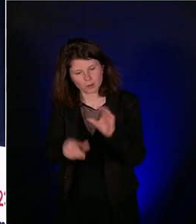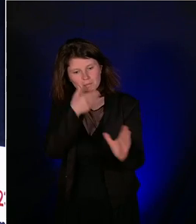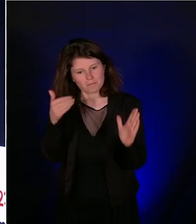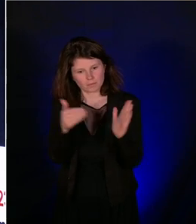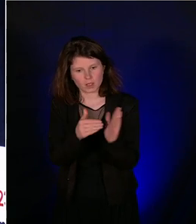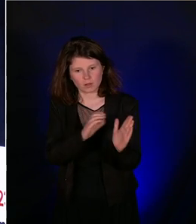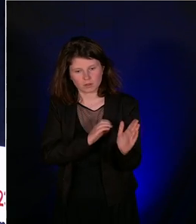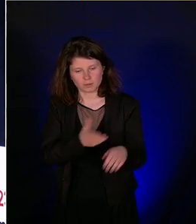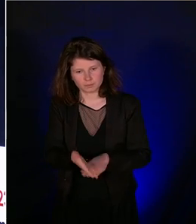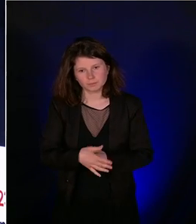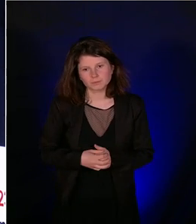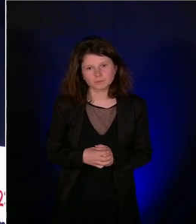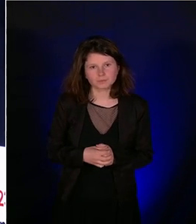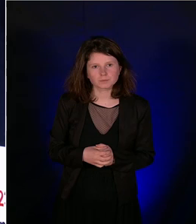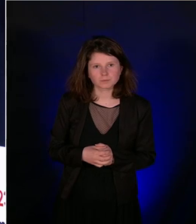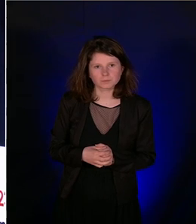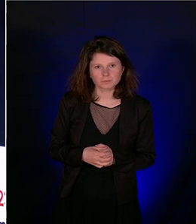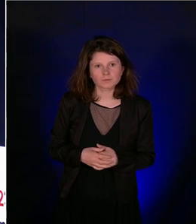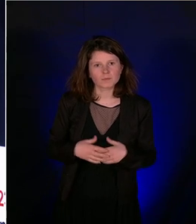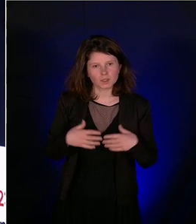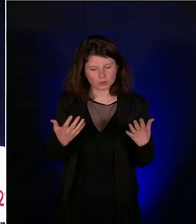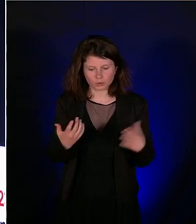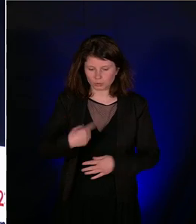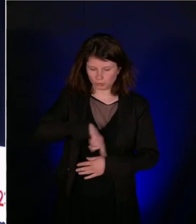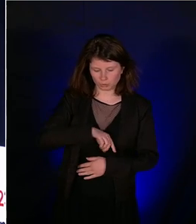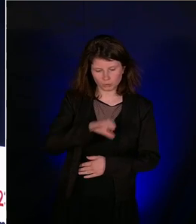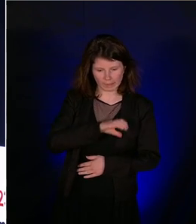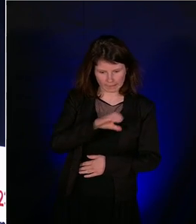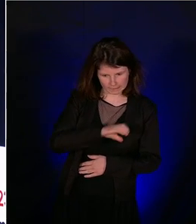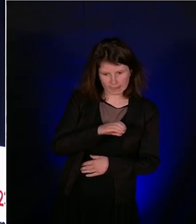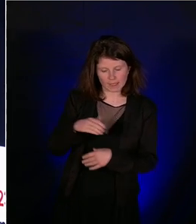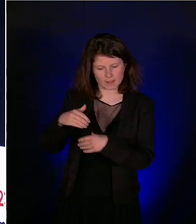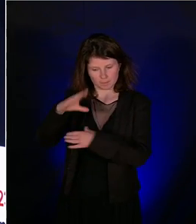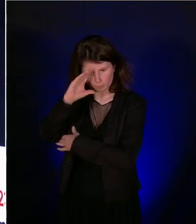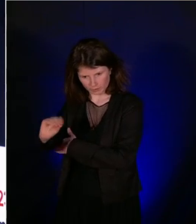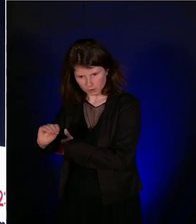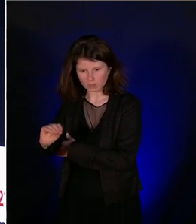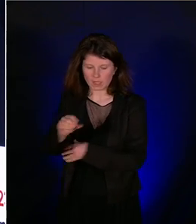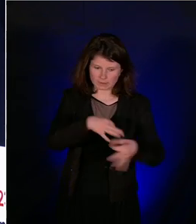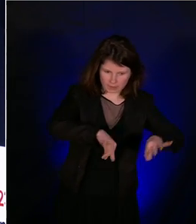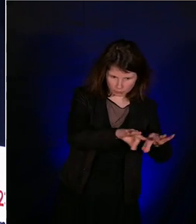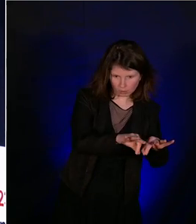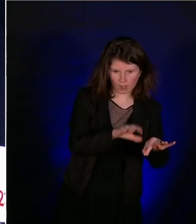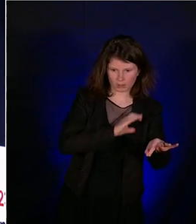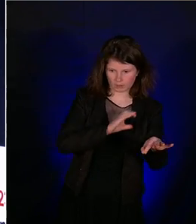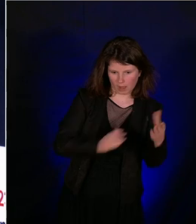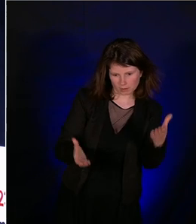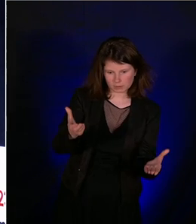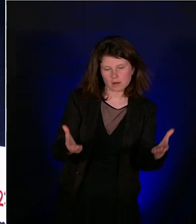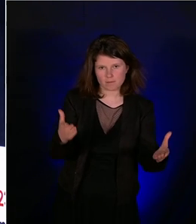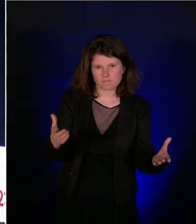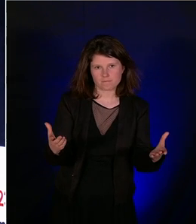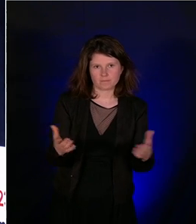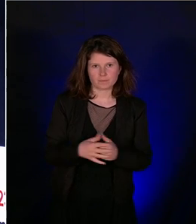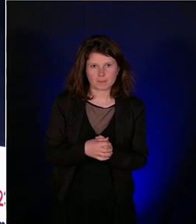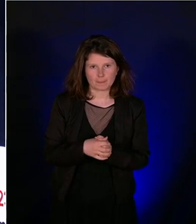sera donc recherché un lien entre les champ professionnel le champ professionnel pardon et territorial l'attribution même